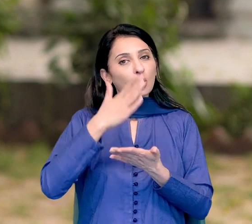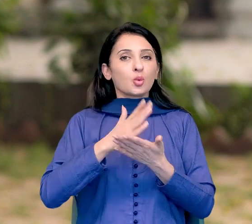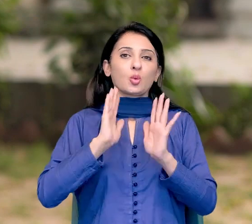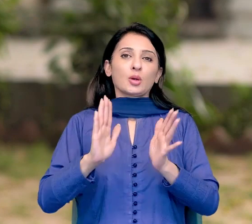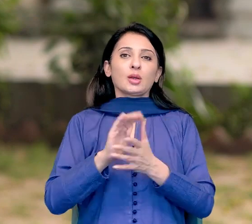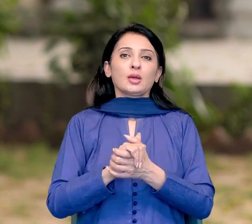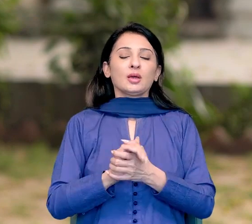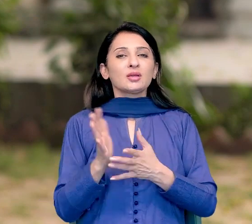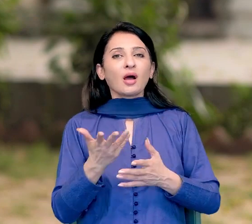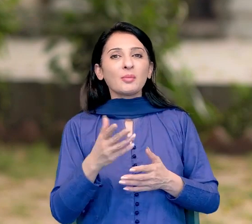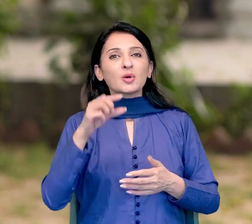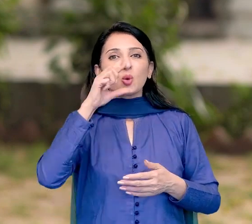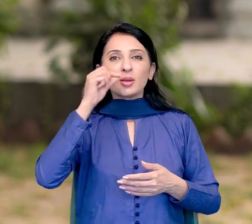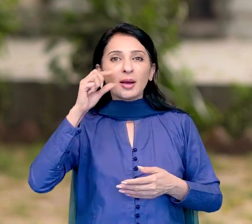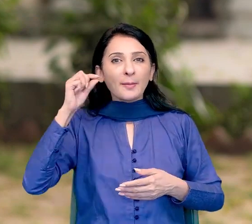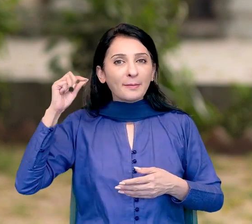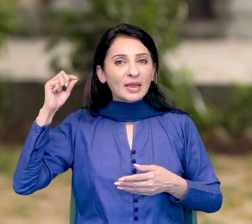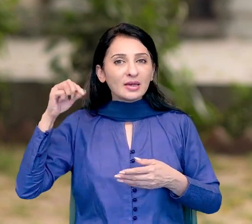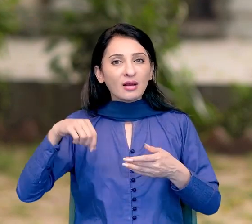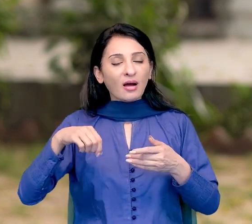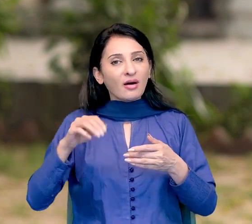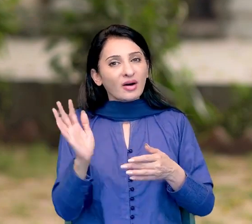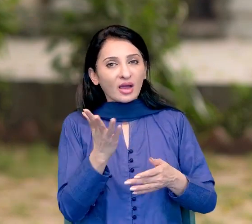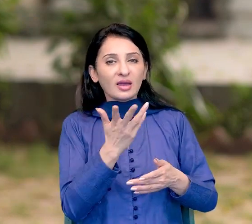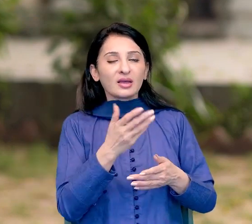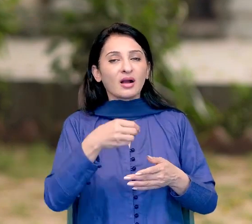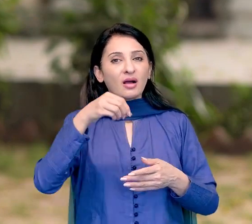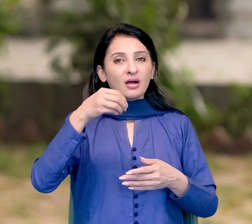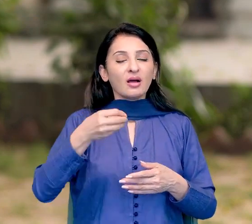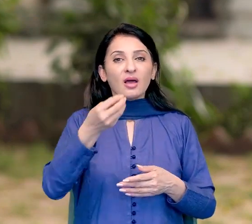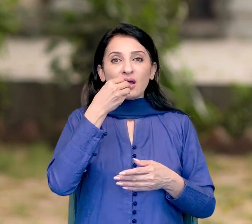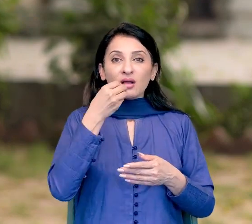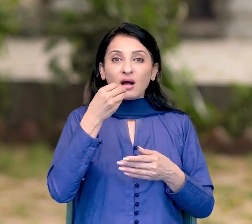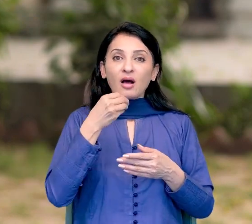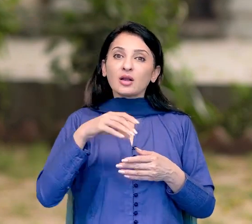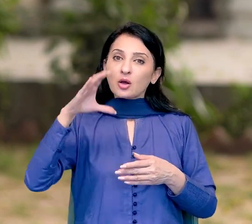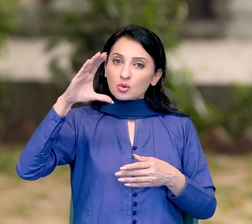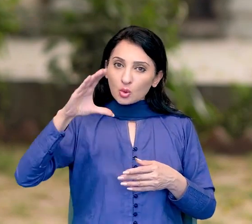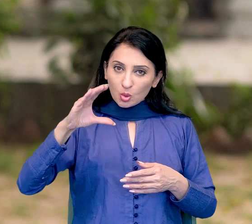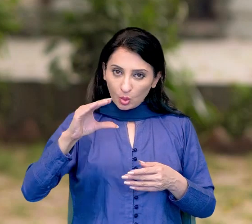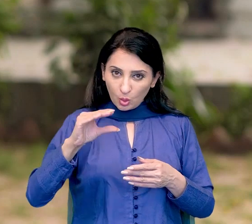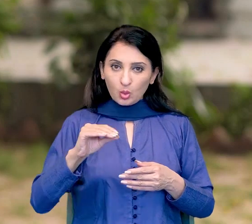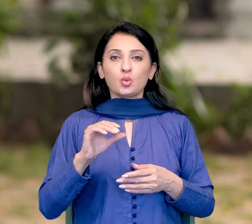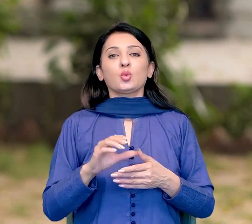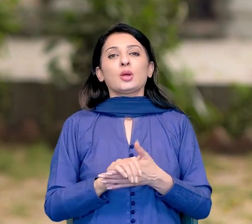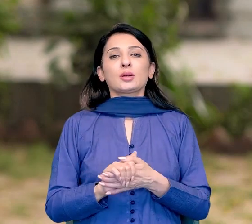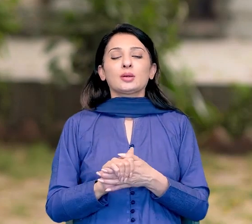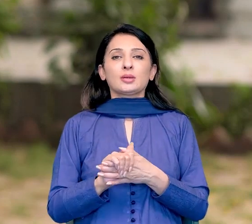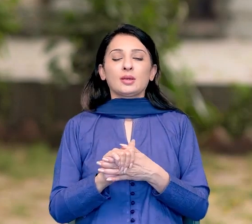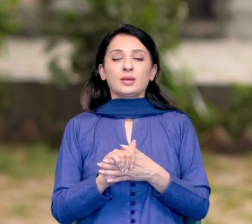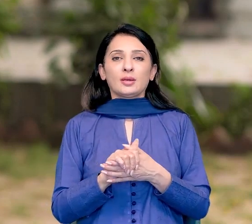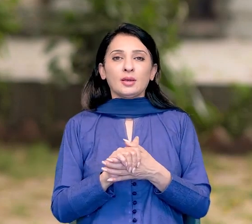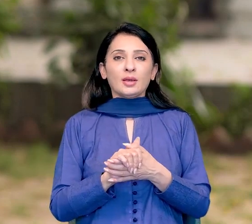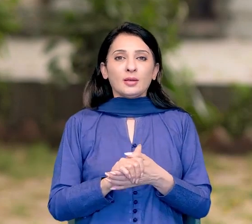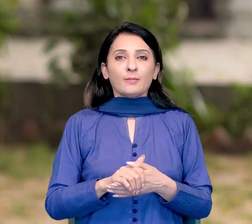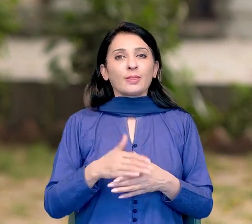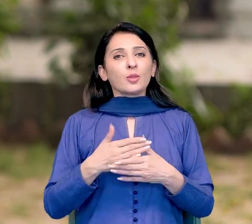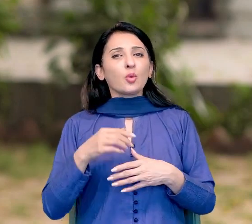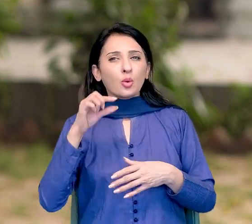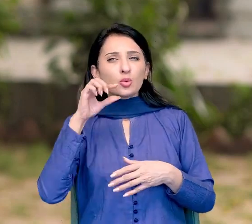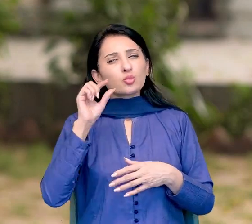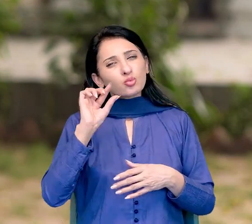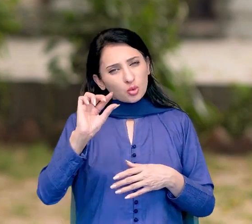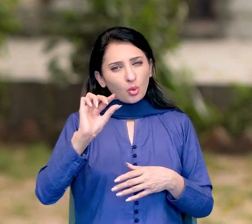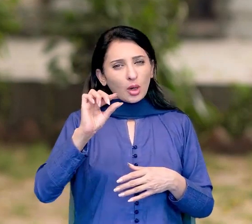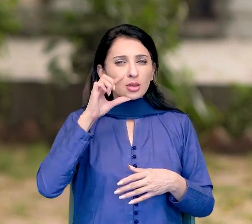okay, I'm going to cut down my desserts. اگر میں ابھی ہفتے میں 3 یا 4 دفعہ لیتی ہوں تو maybe میں 1 یا 2 دفعہ لوں گی. Maybe I'll take half the amount.